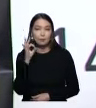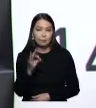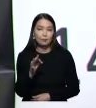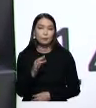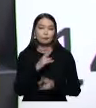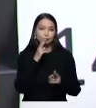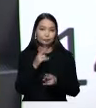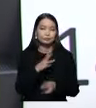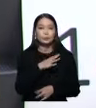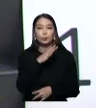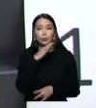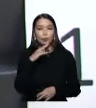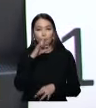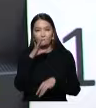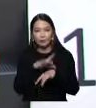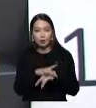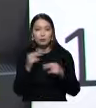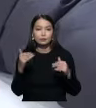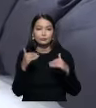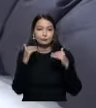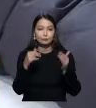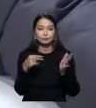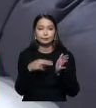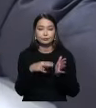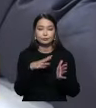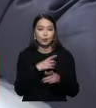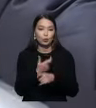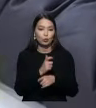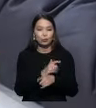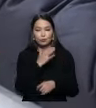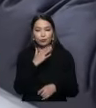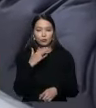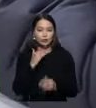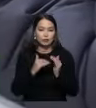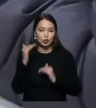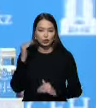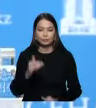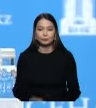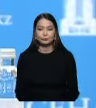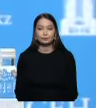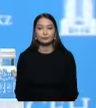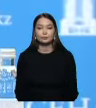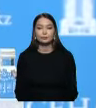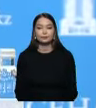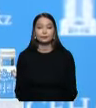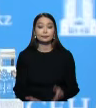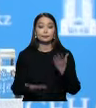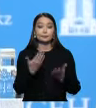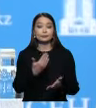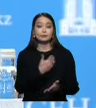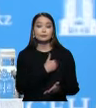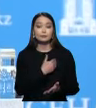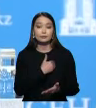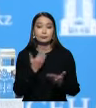При этом многие жаловались на то, что по факту рост цен был значительно выше. Если мы хотим